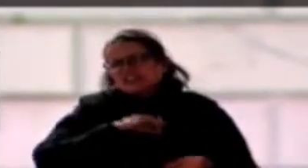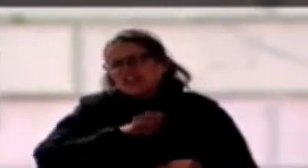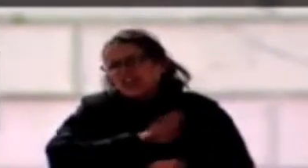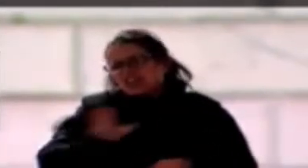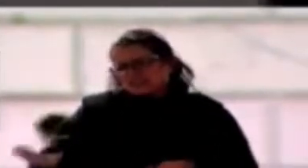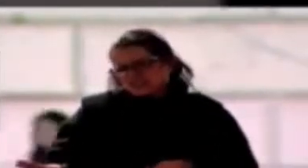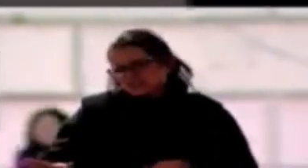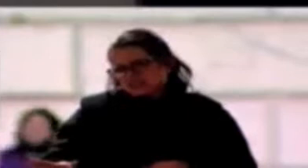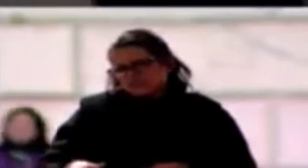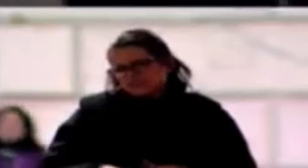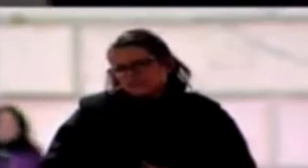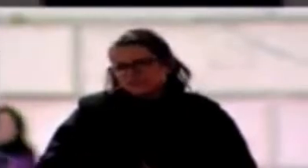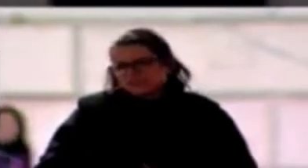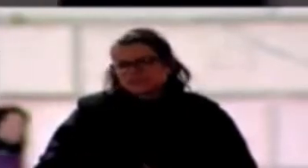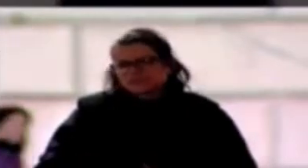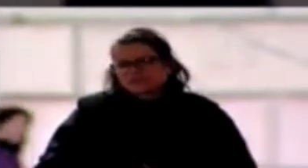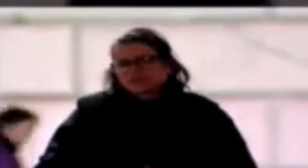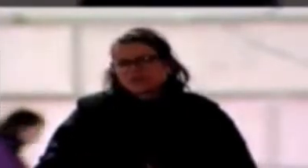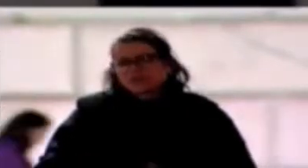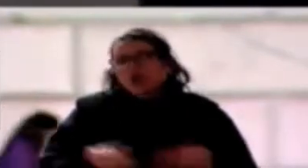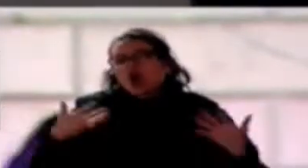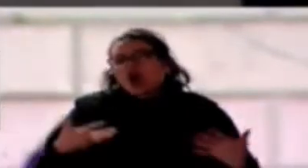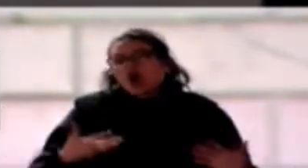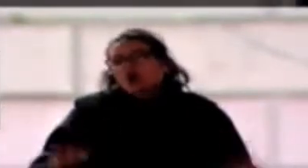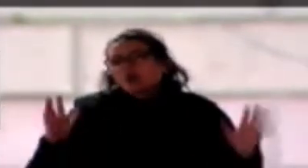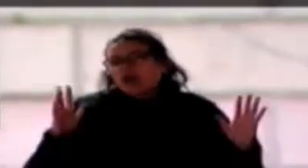dall'imprenditoria. Ormai quello che era un tumore che